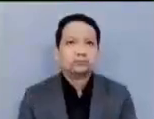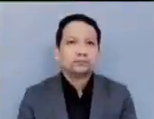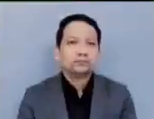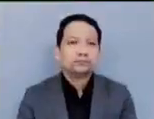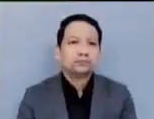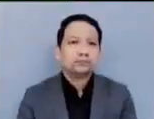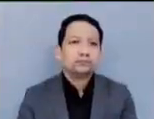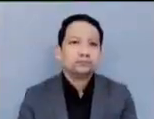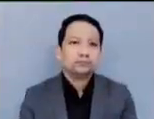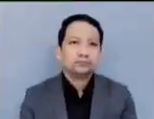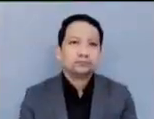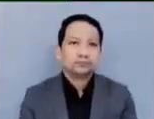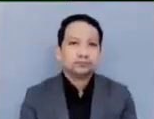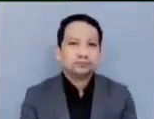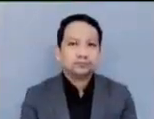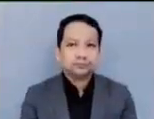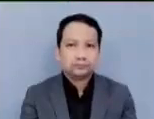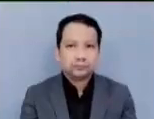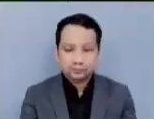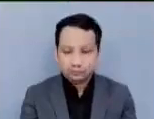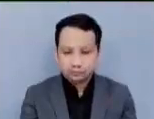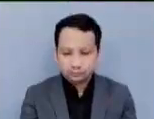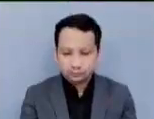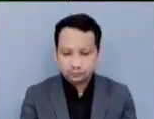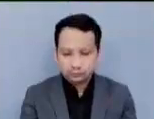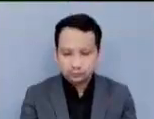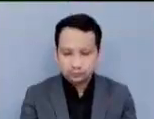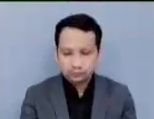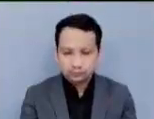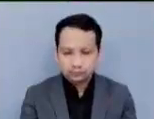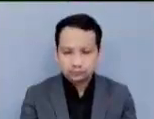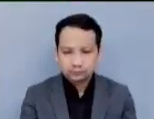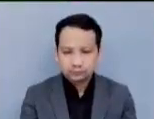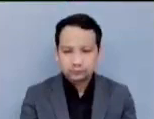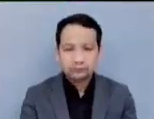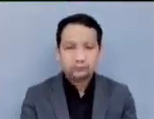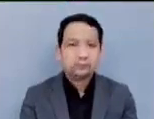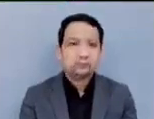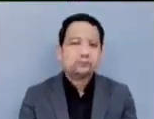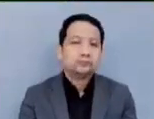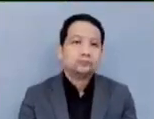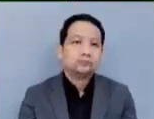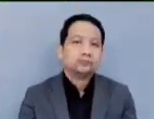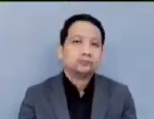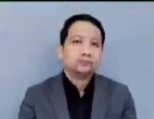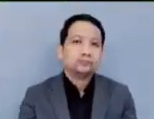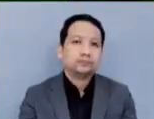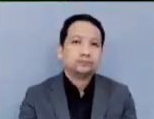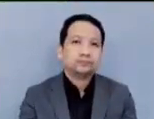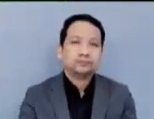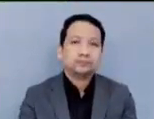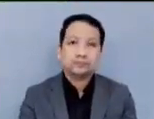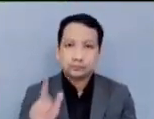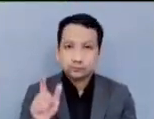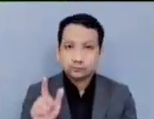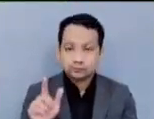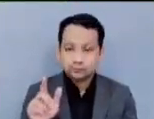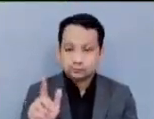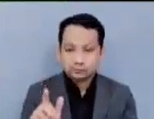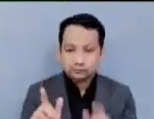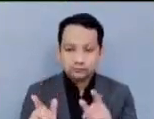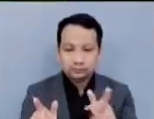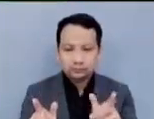Higit 3,000 tauhan ng Philippine Army at U.S. Army Pacific ang lalahok sa 2023 sa Lakhnib Joint Military